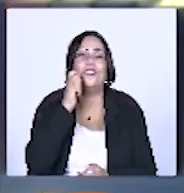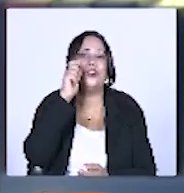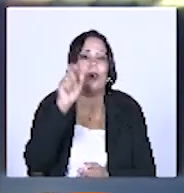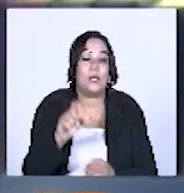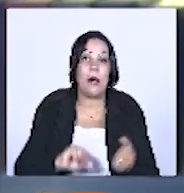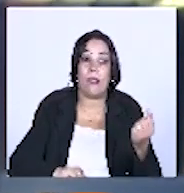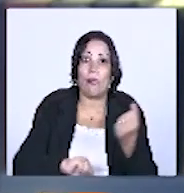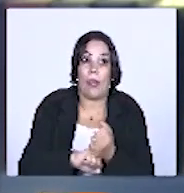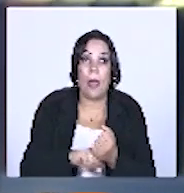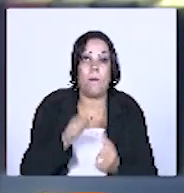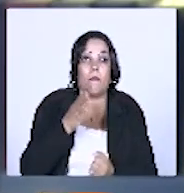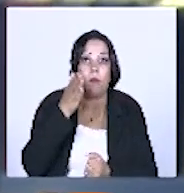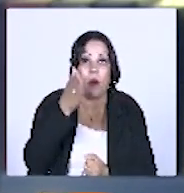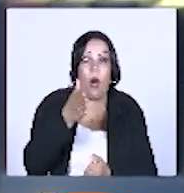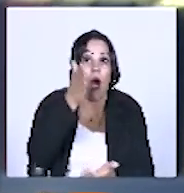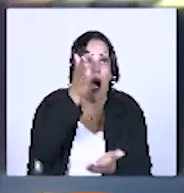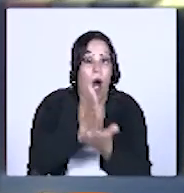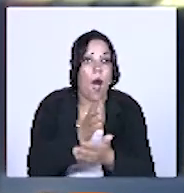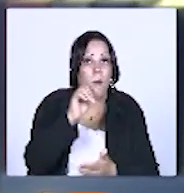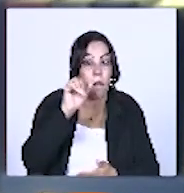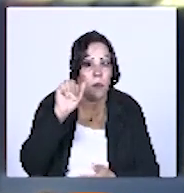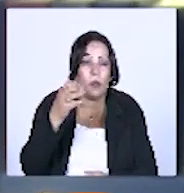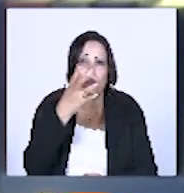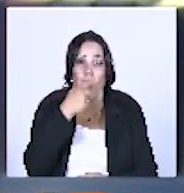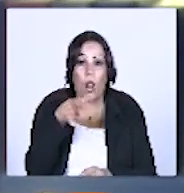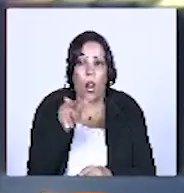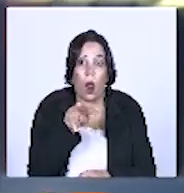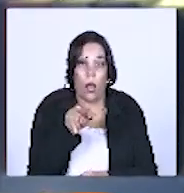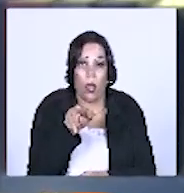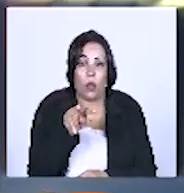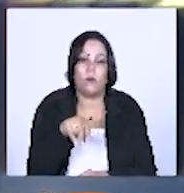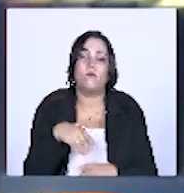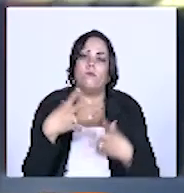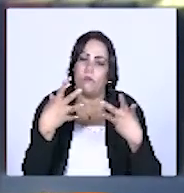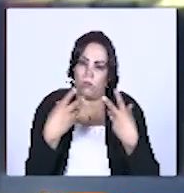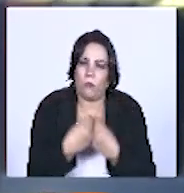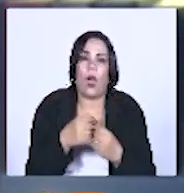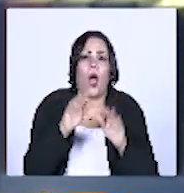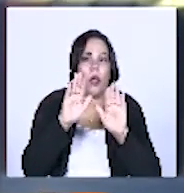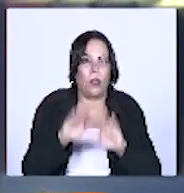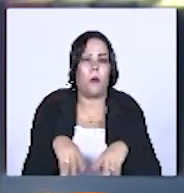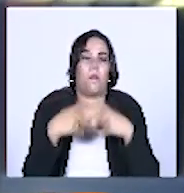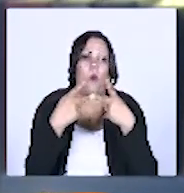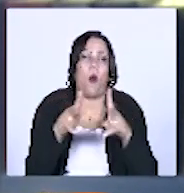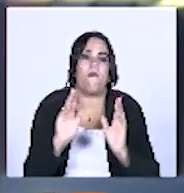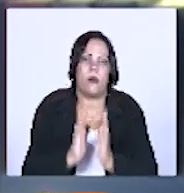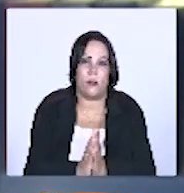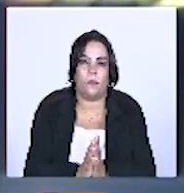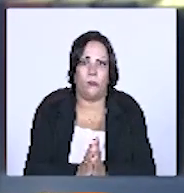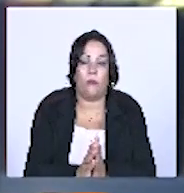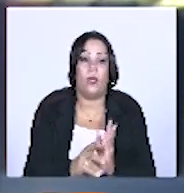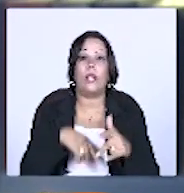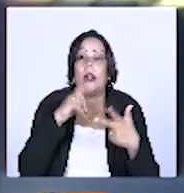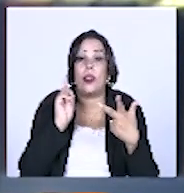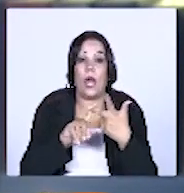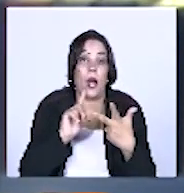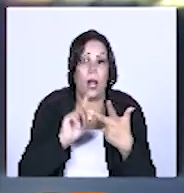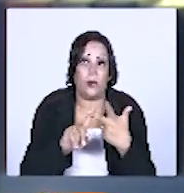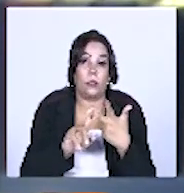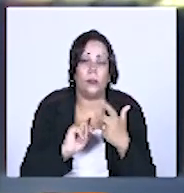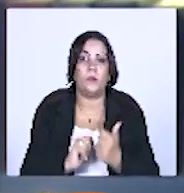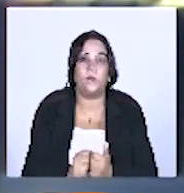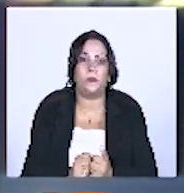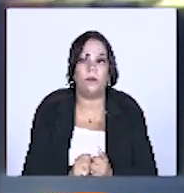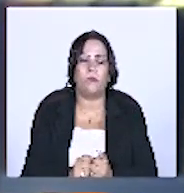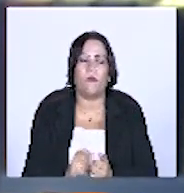الدعم بيصل الى مستحقيه باي من الطريقين فنحن مع هذا الطريق الامر الثالث قال